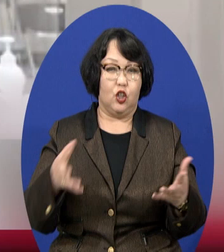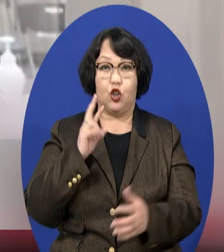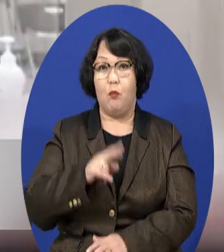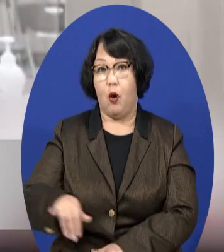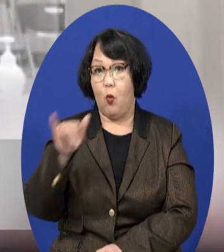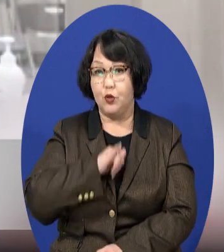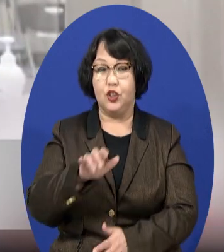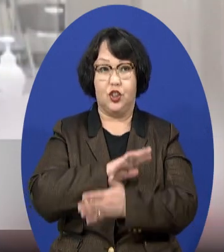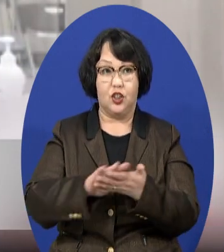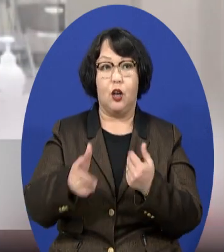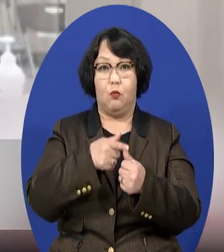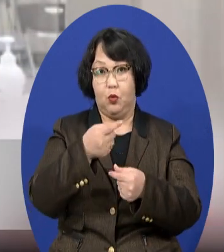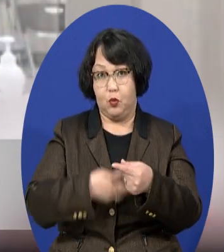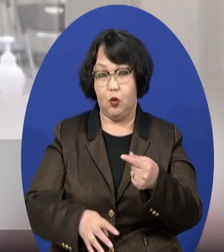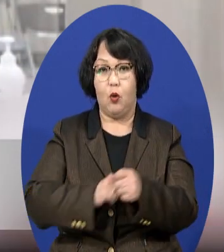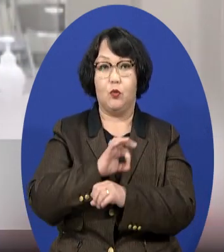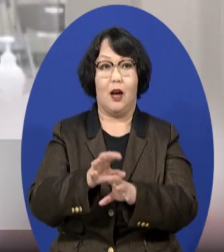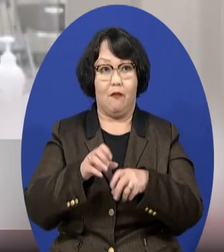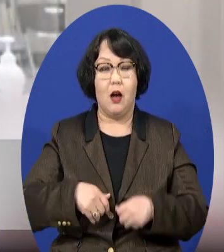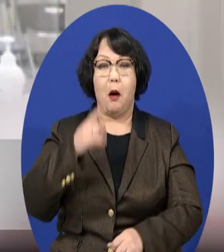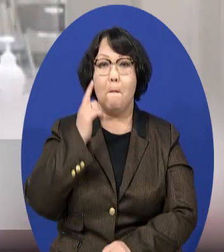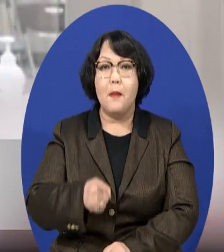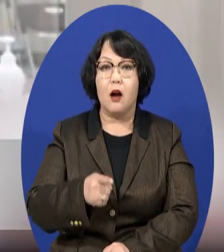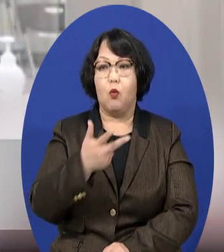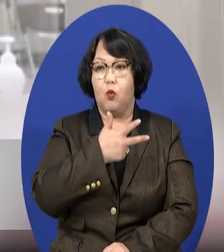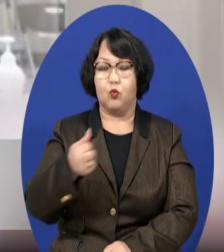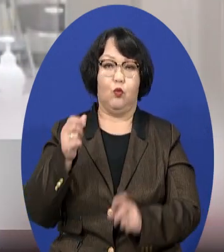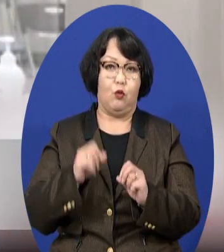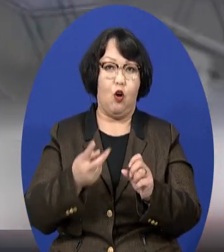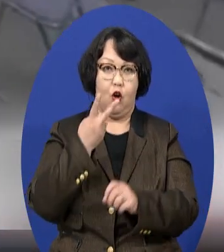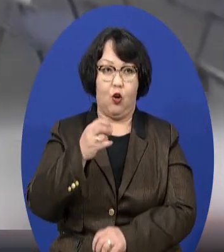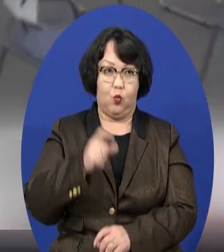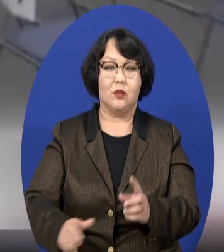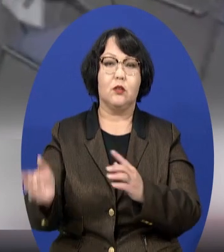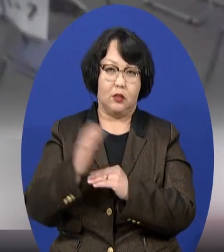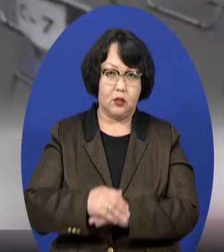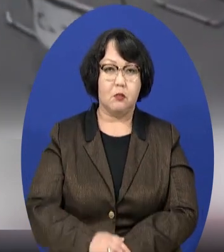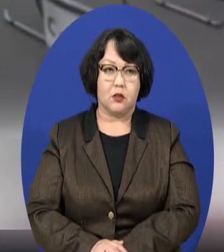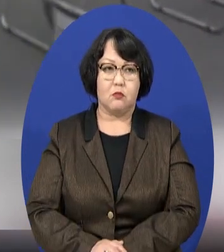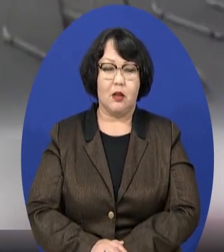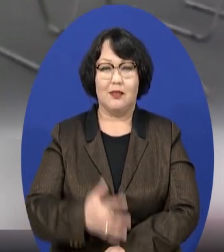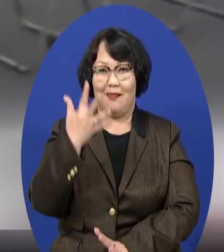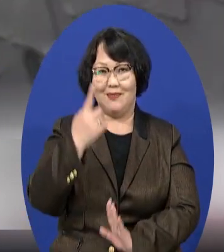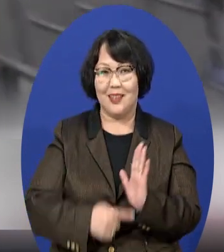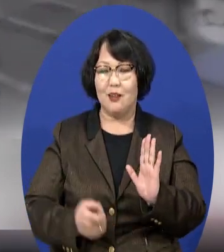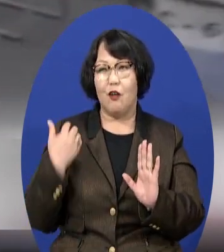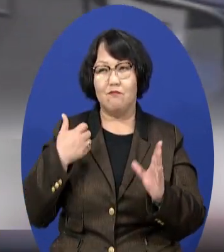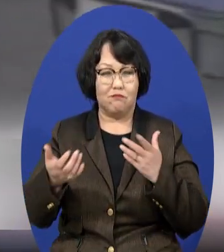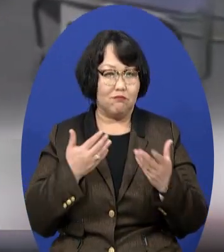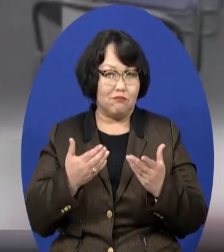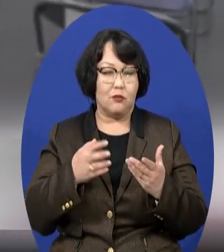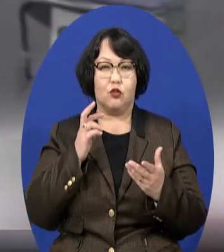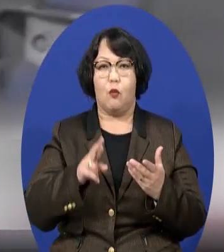улсад шинээр бүртгэгдсэн нийт халдвар 1300-д хүрч 20 хүн нас баржээ. 5 дугаар сарынхтай харьцуулахад